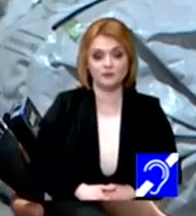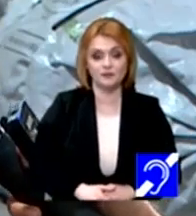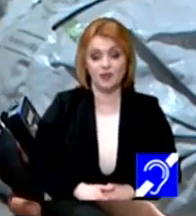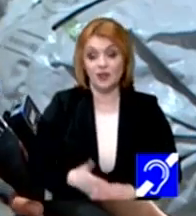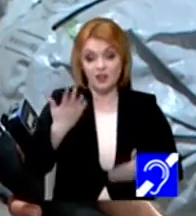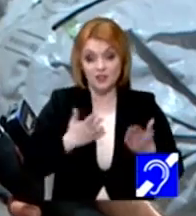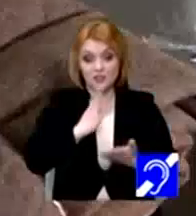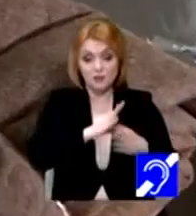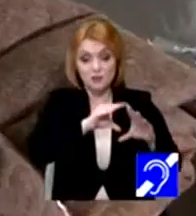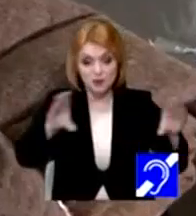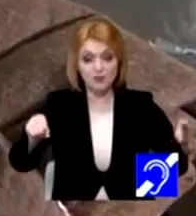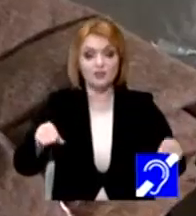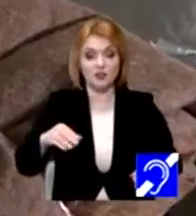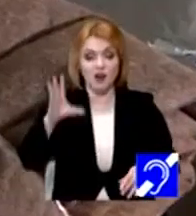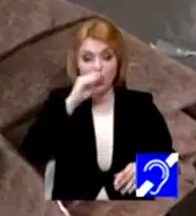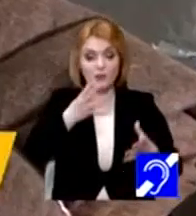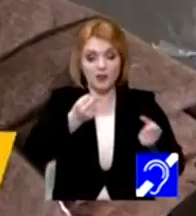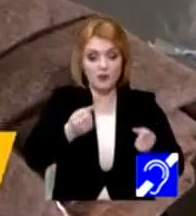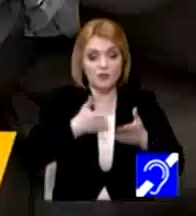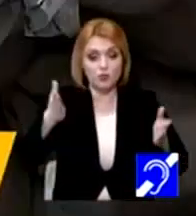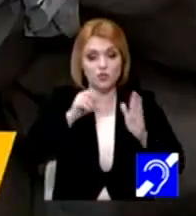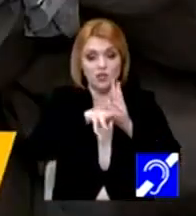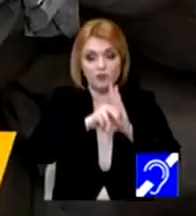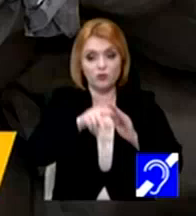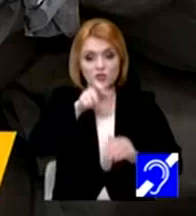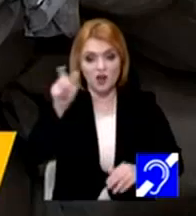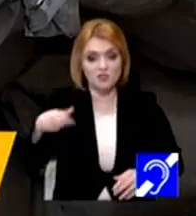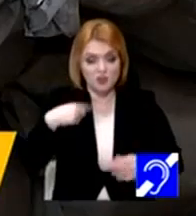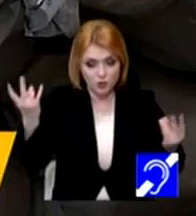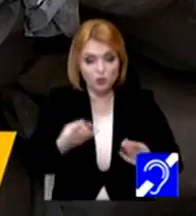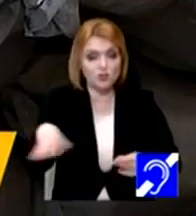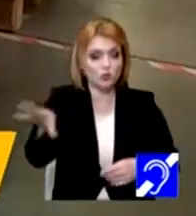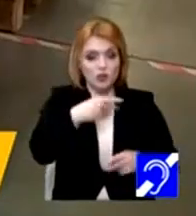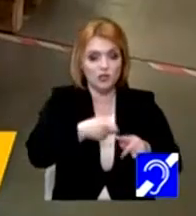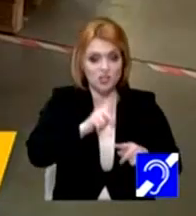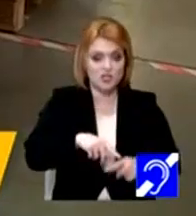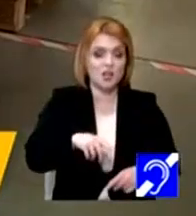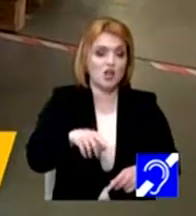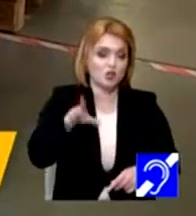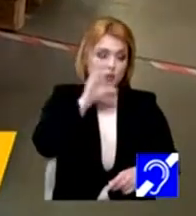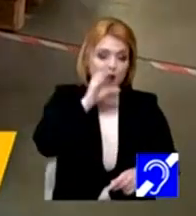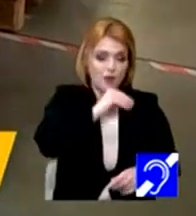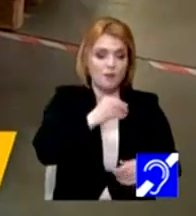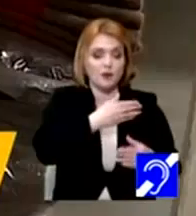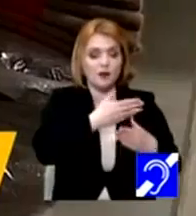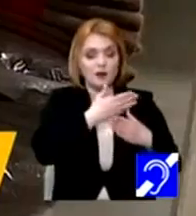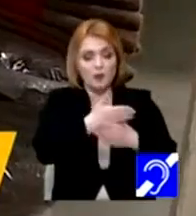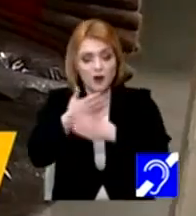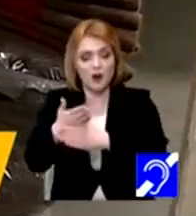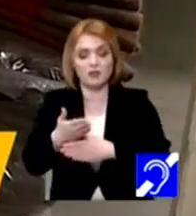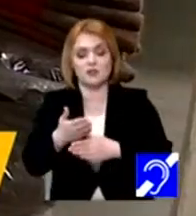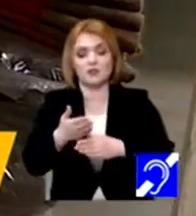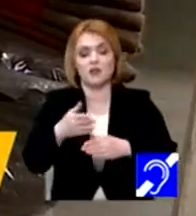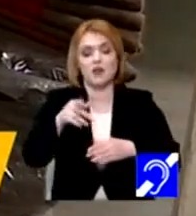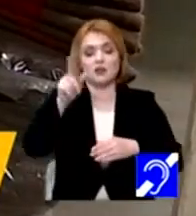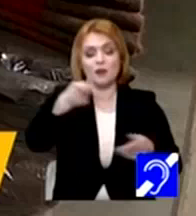mulți refugiați. Noi avem nevoie de toate aceste produse pentru ca să ajutăm centre de plasament. În acest moment sunt 93